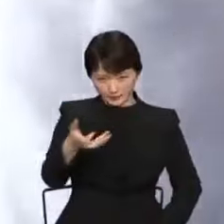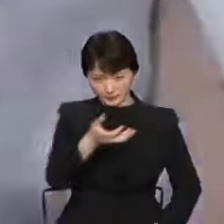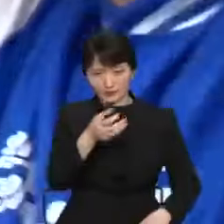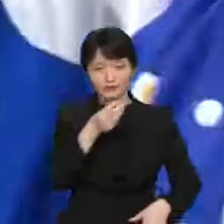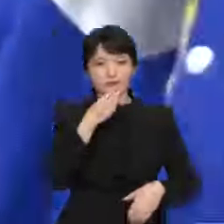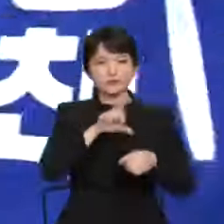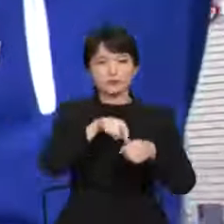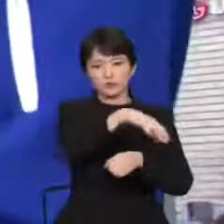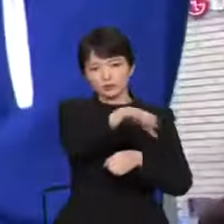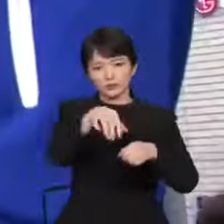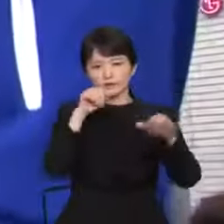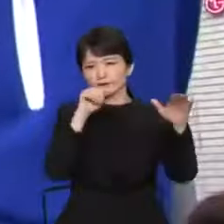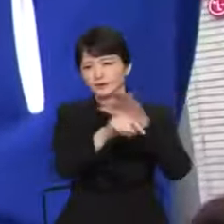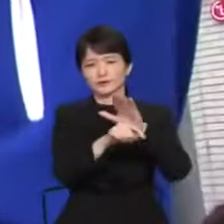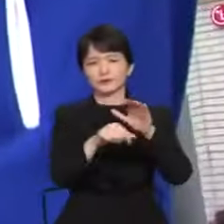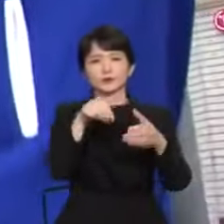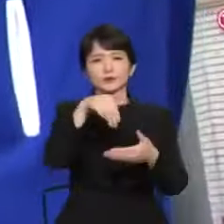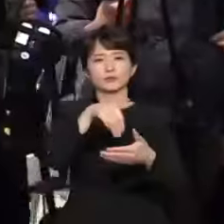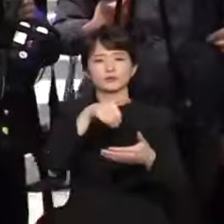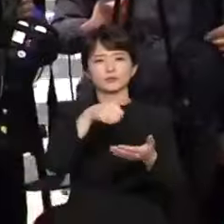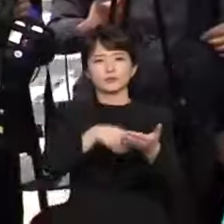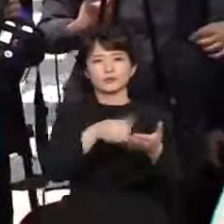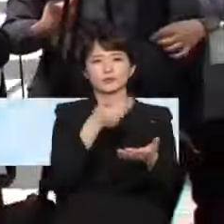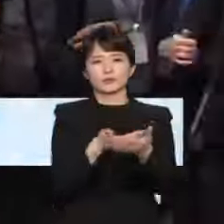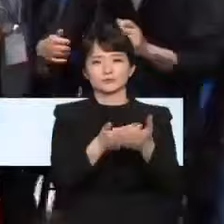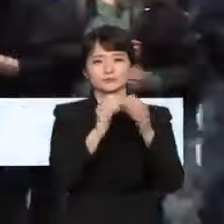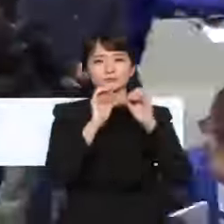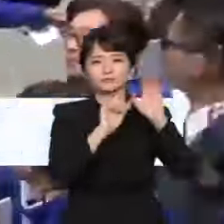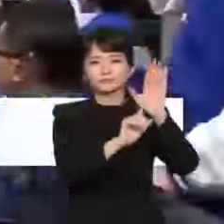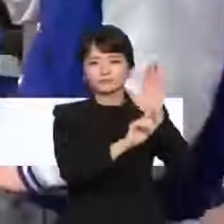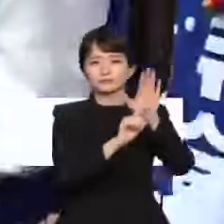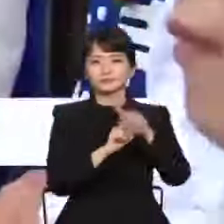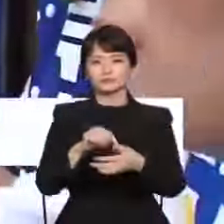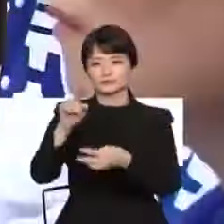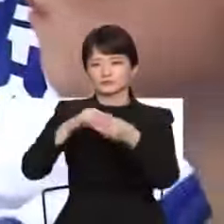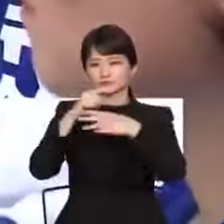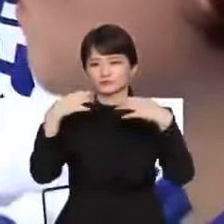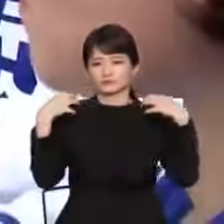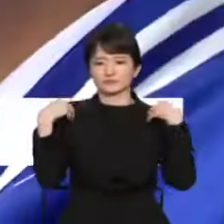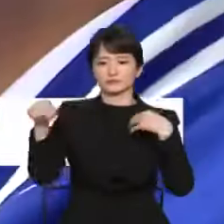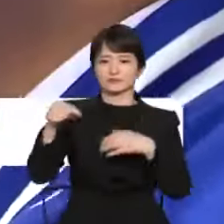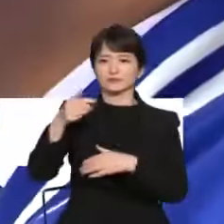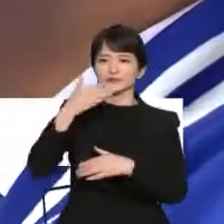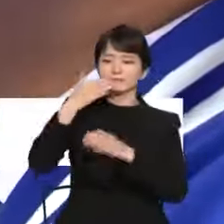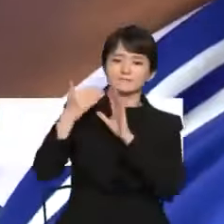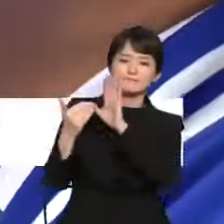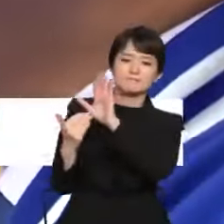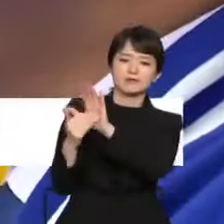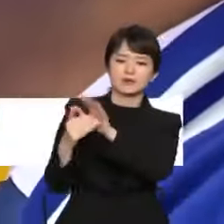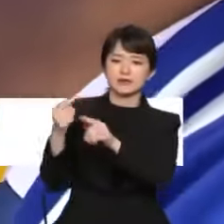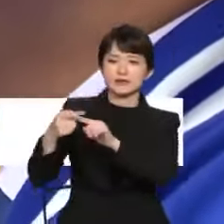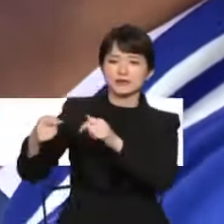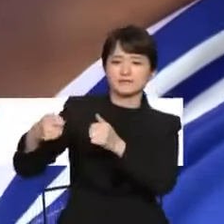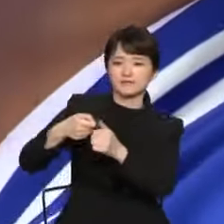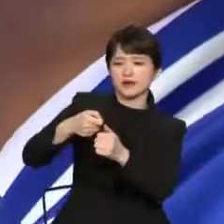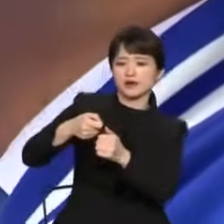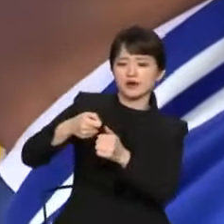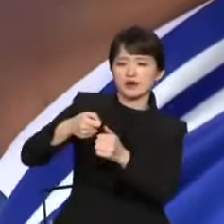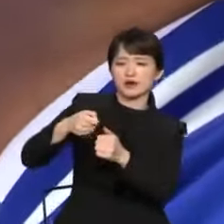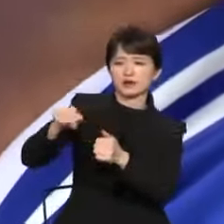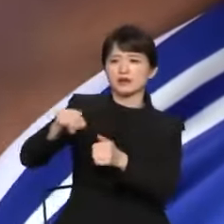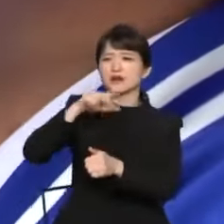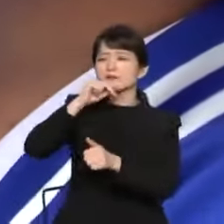유세에 집중했습니다. 이 대표는 포괄적인 윤석열 정부가 칼틀막, 입틀막도 모자라 파틀막을 한다고